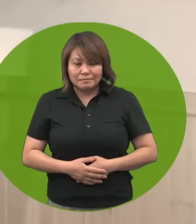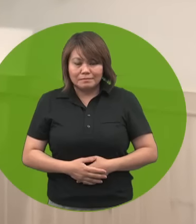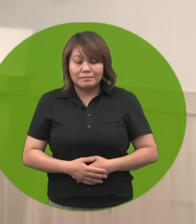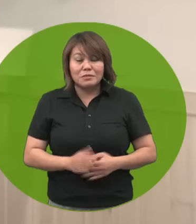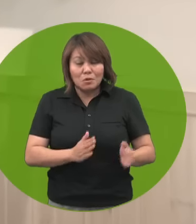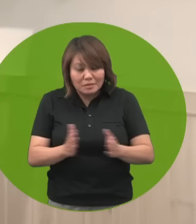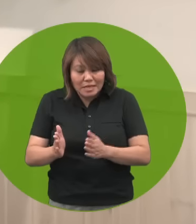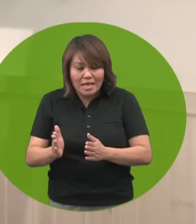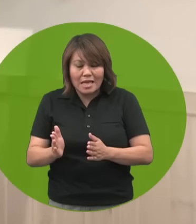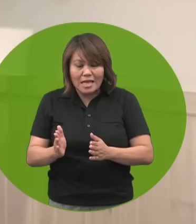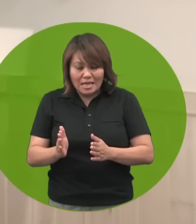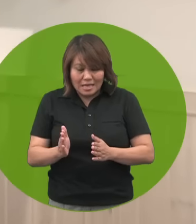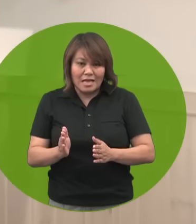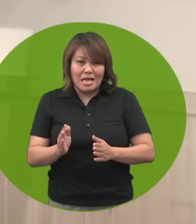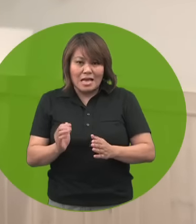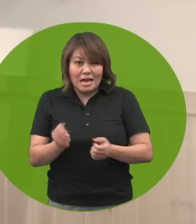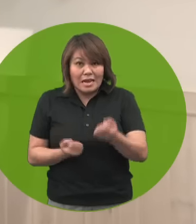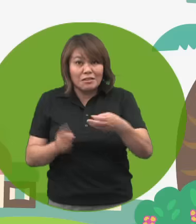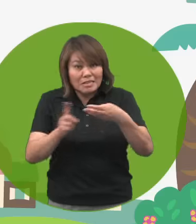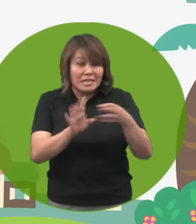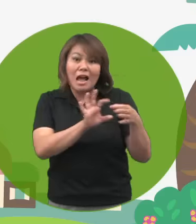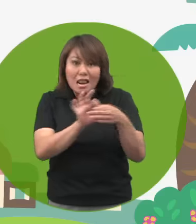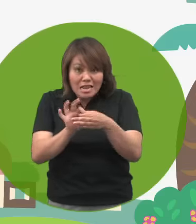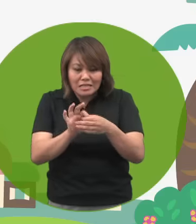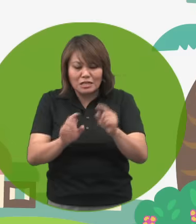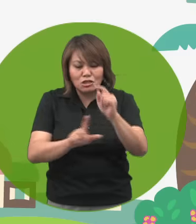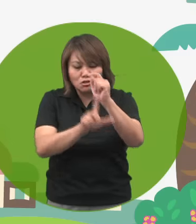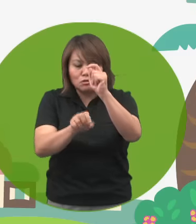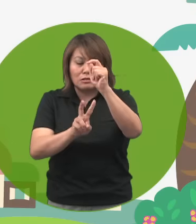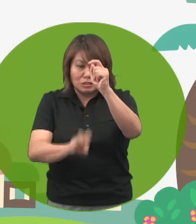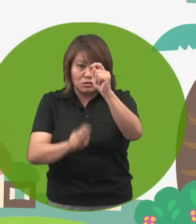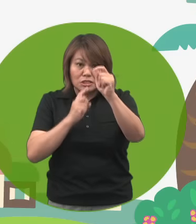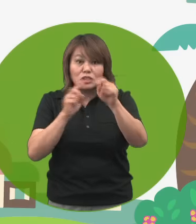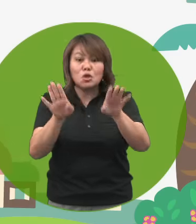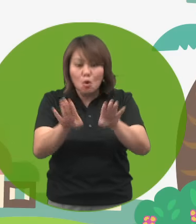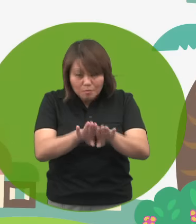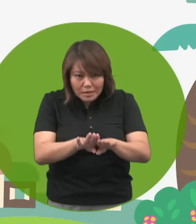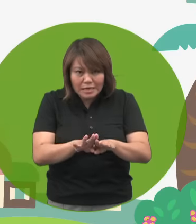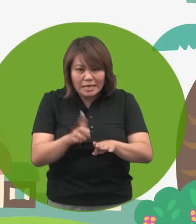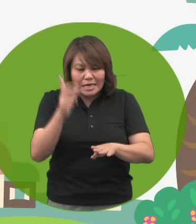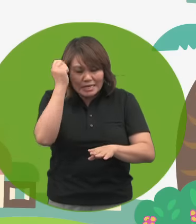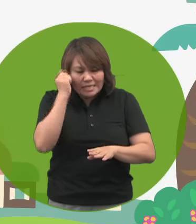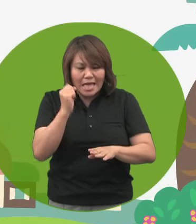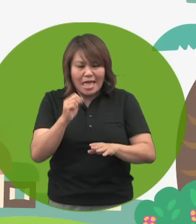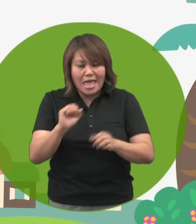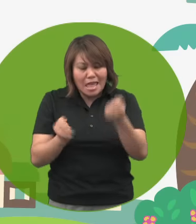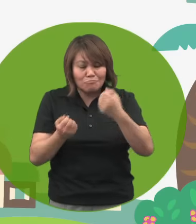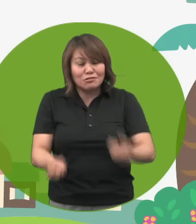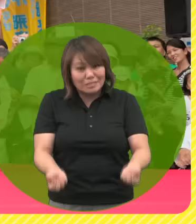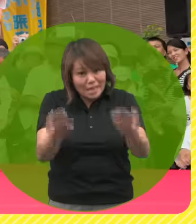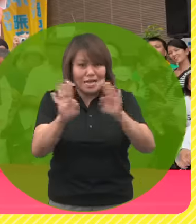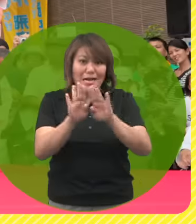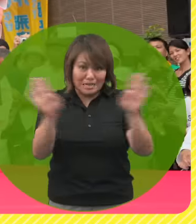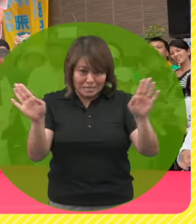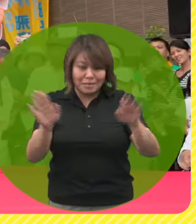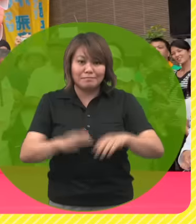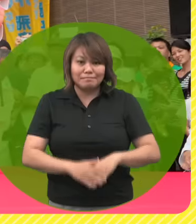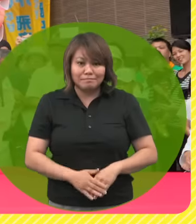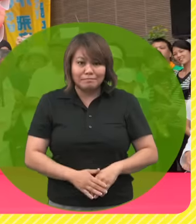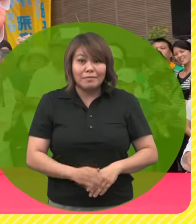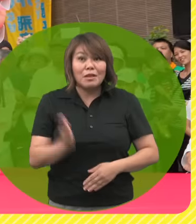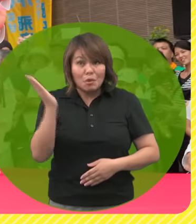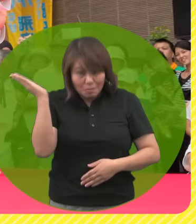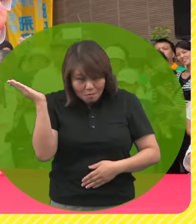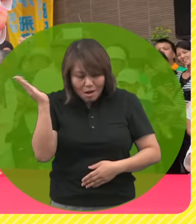そして空手の日に関連して25日日曜日に空手の日記念演舞祭が開催されます。今映